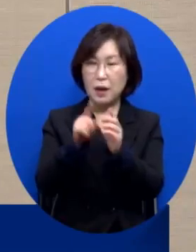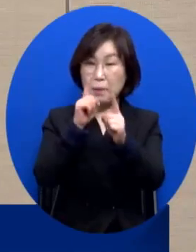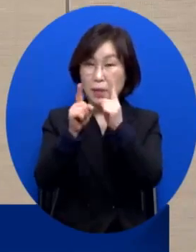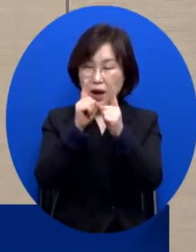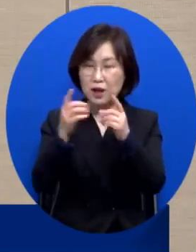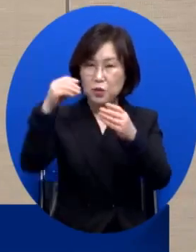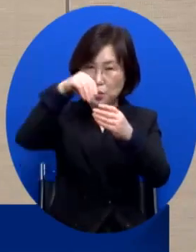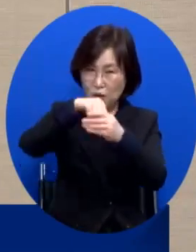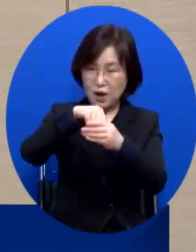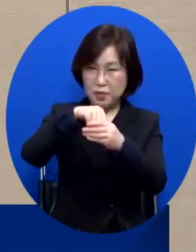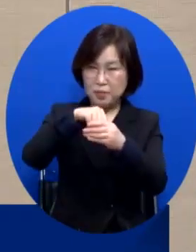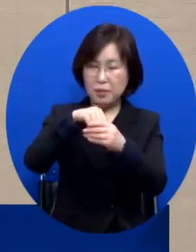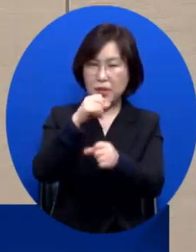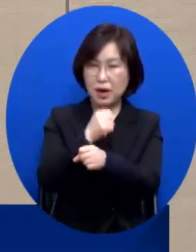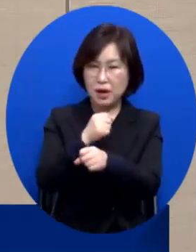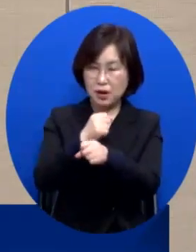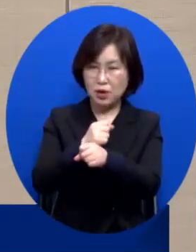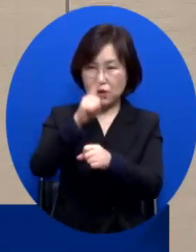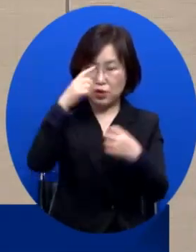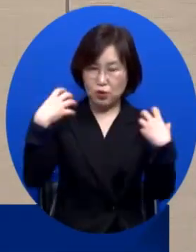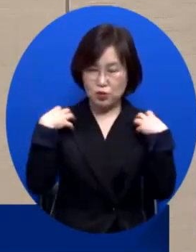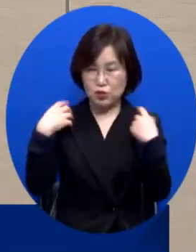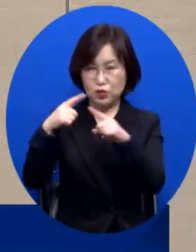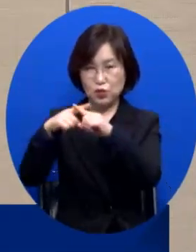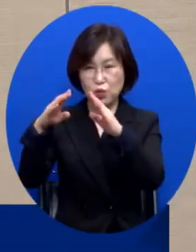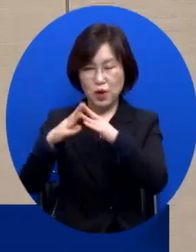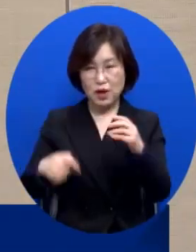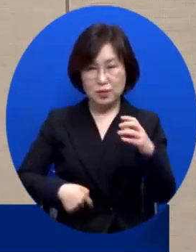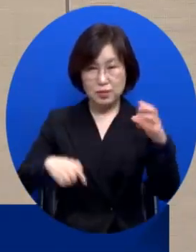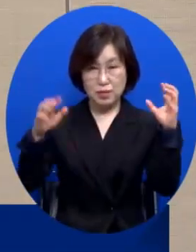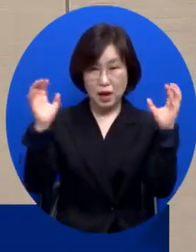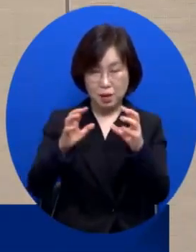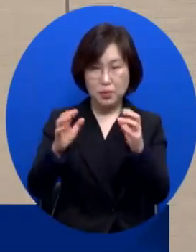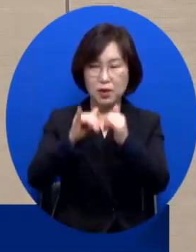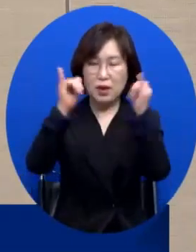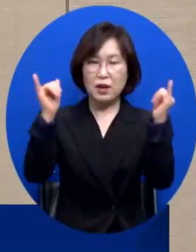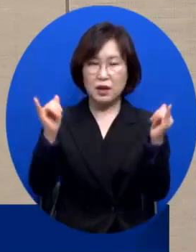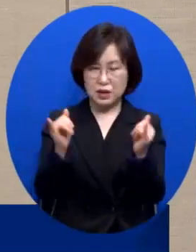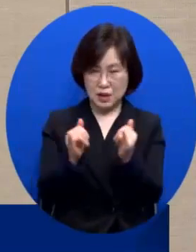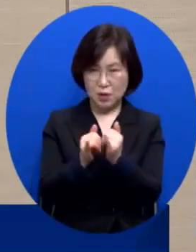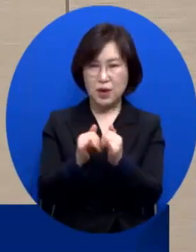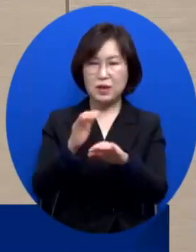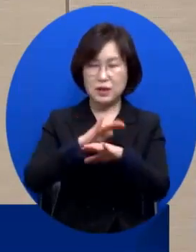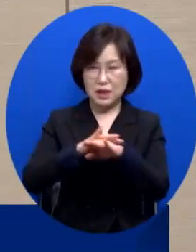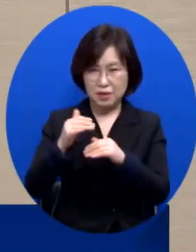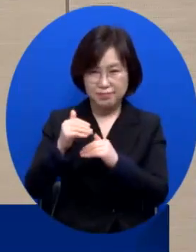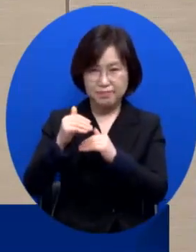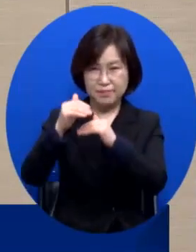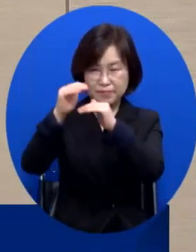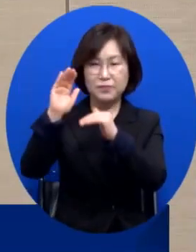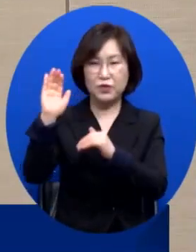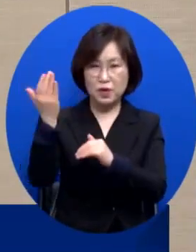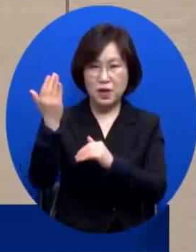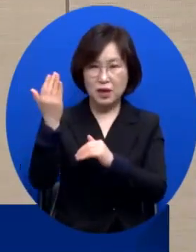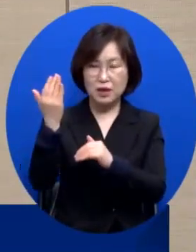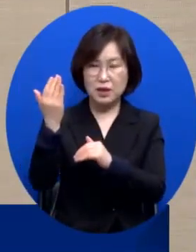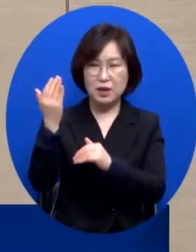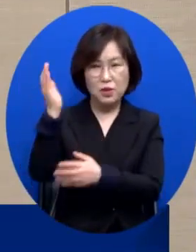말씀이라도 담아내서 함께 정부와 교회가 힘을 합쳐서 우리 사회를 잘 만들어 가자고 그렇게